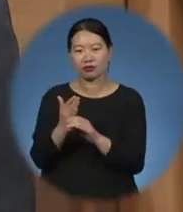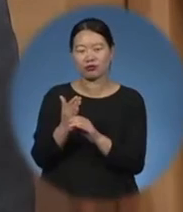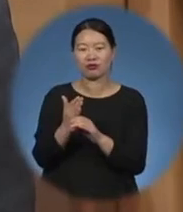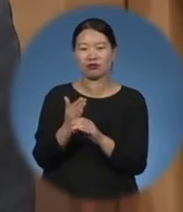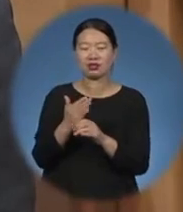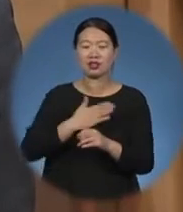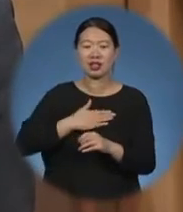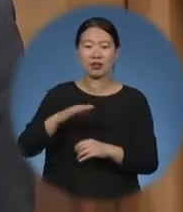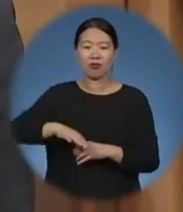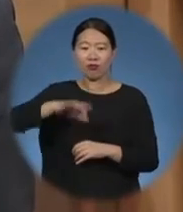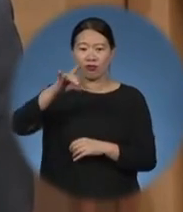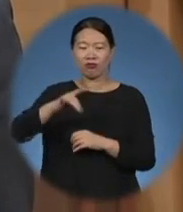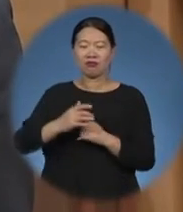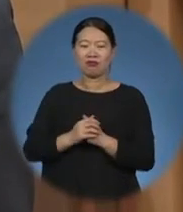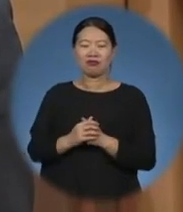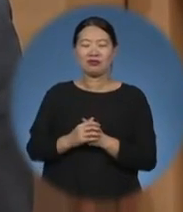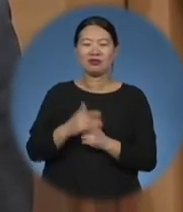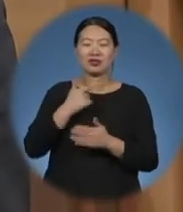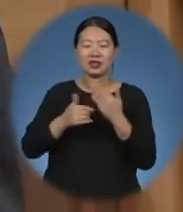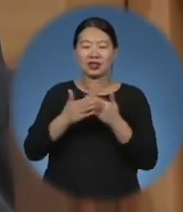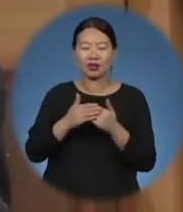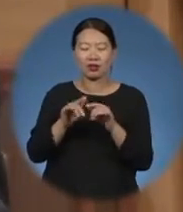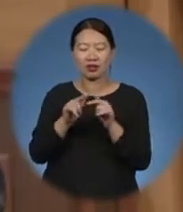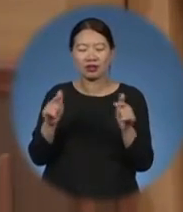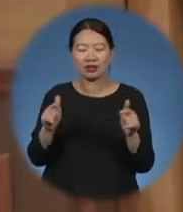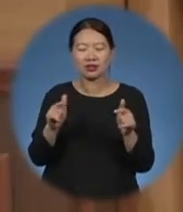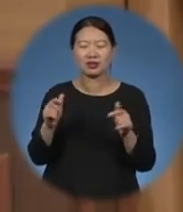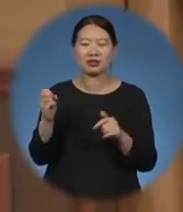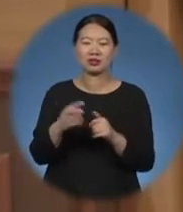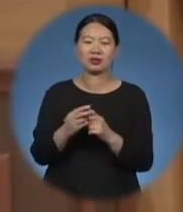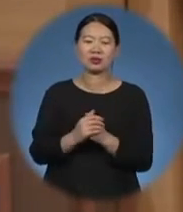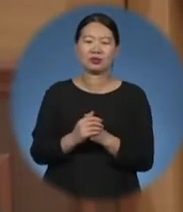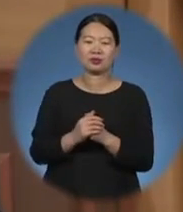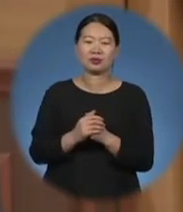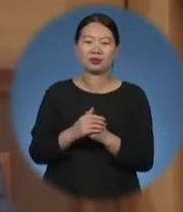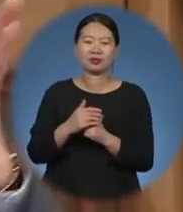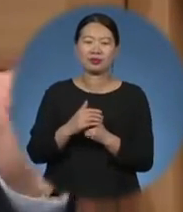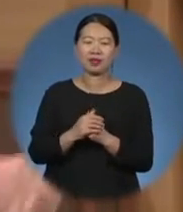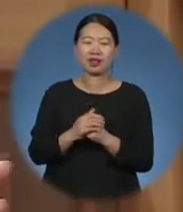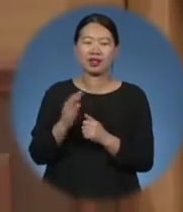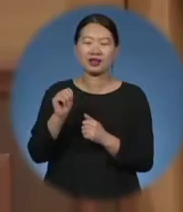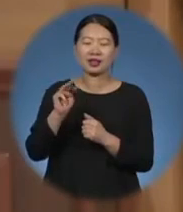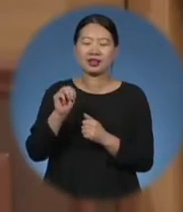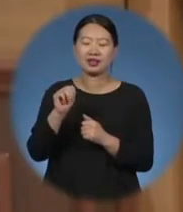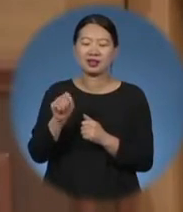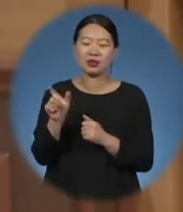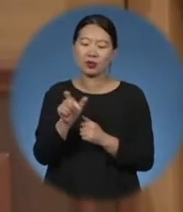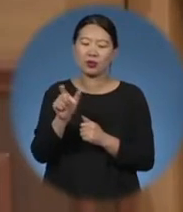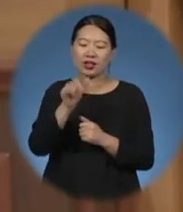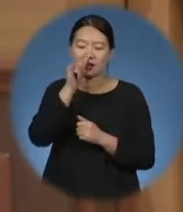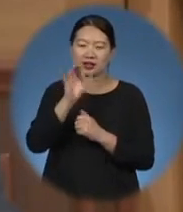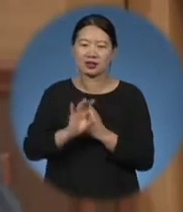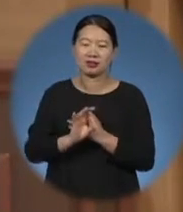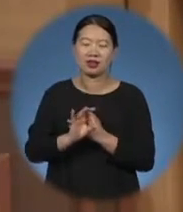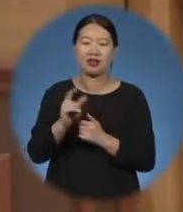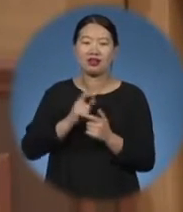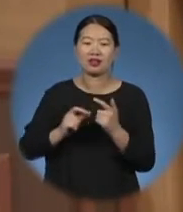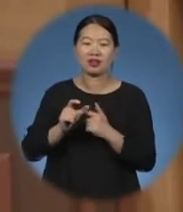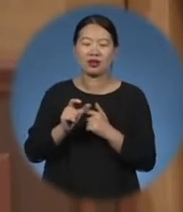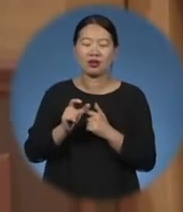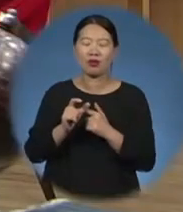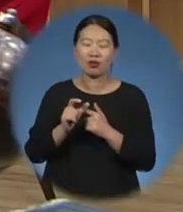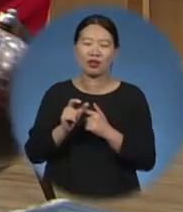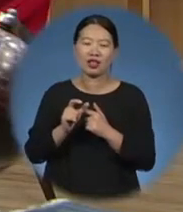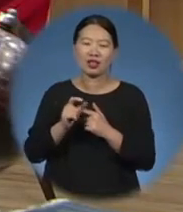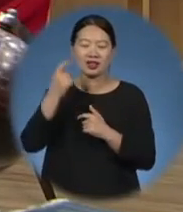제가 먼저 좀 그런 것들 체험한 것들을 이제 제 SNS를 올려주고 하면 더 홍보가 되죠. 와닿지